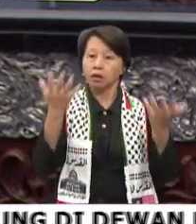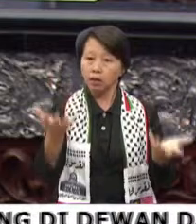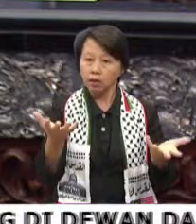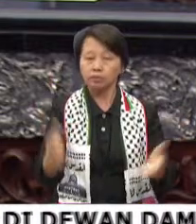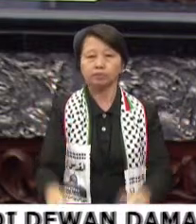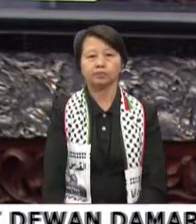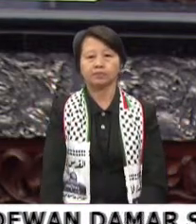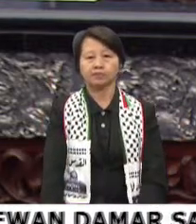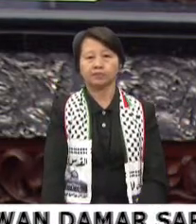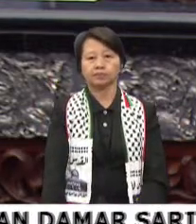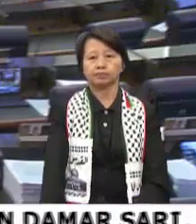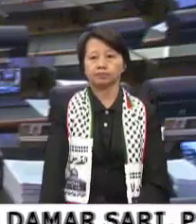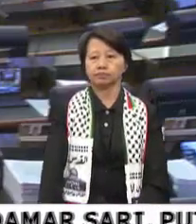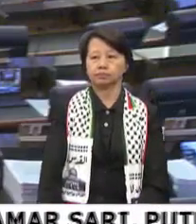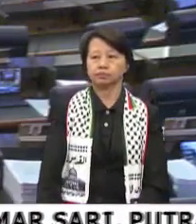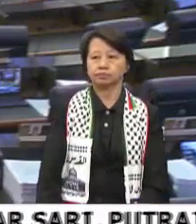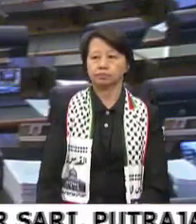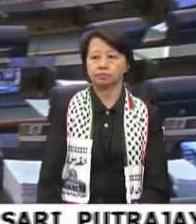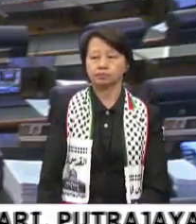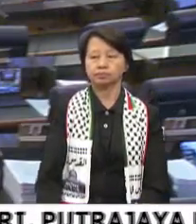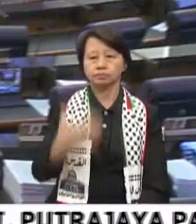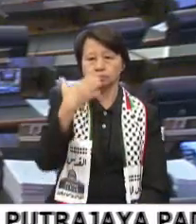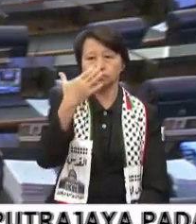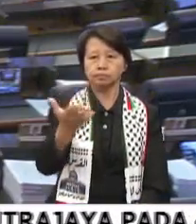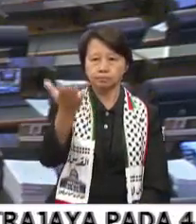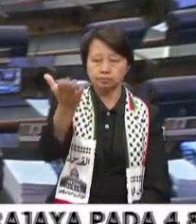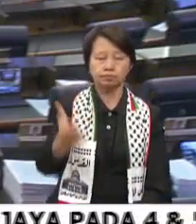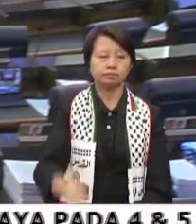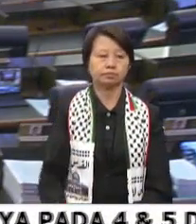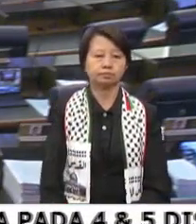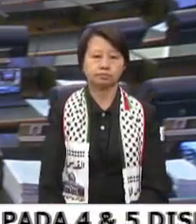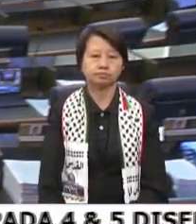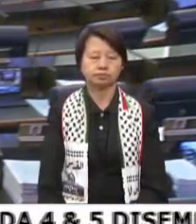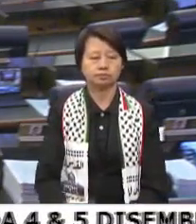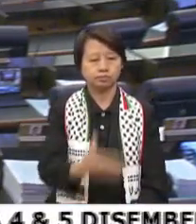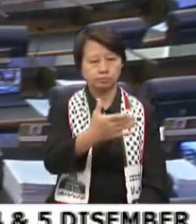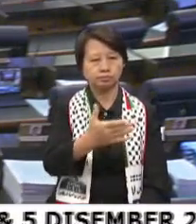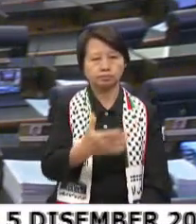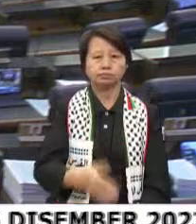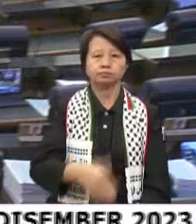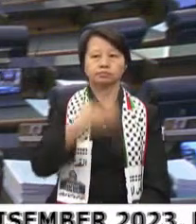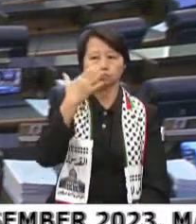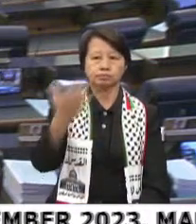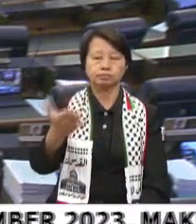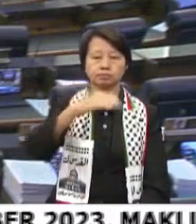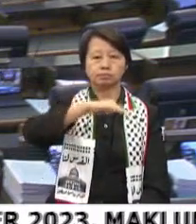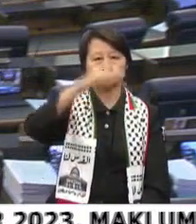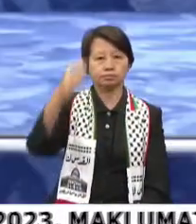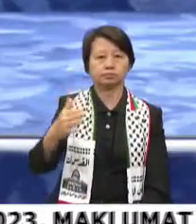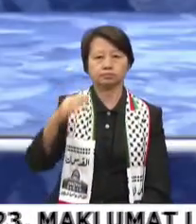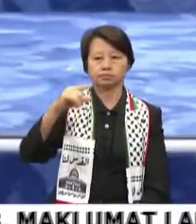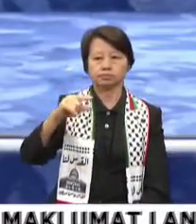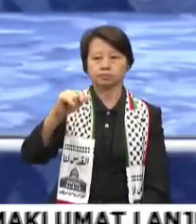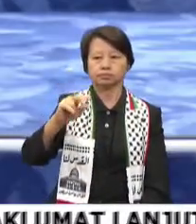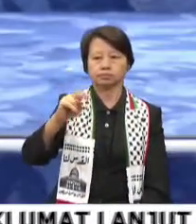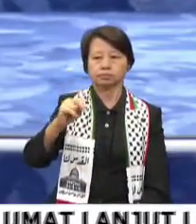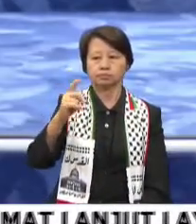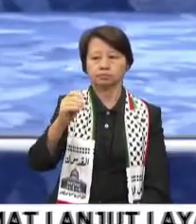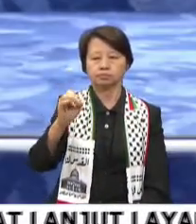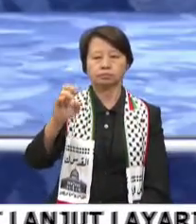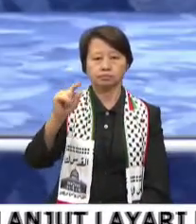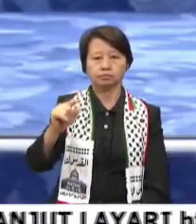terima kasih silakan Terima kasih Gantang kalau